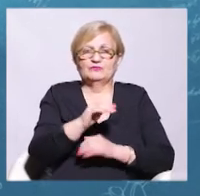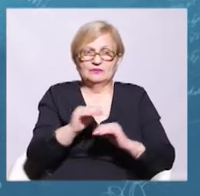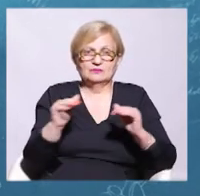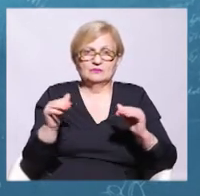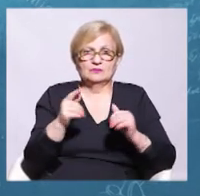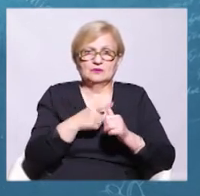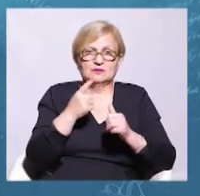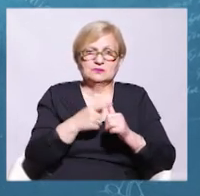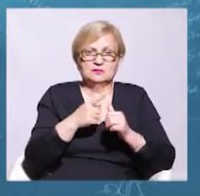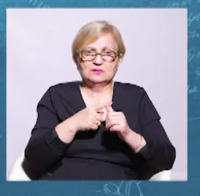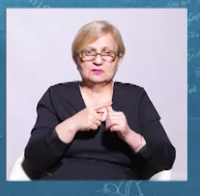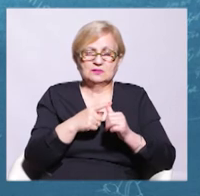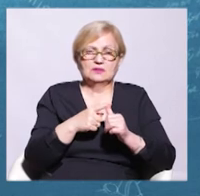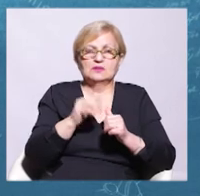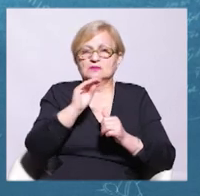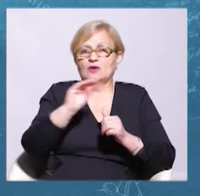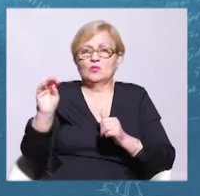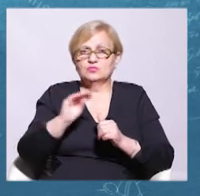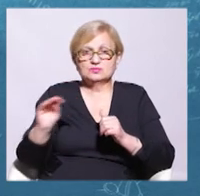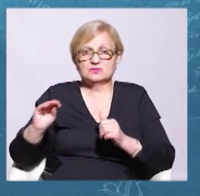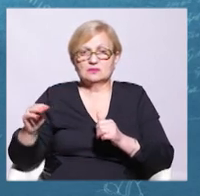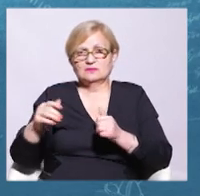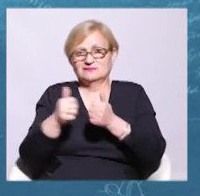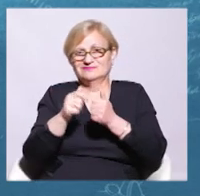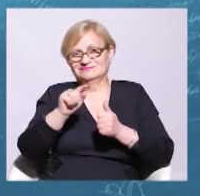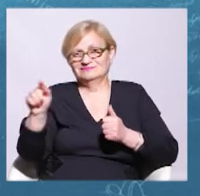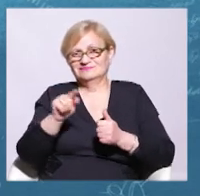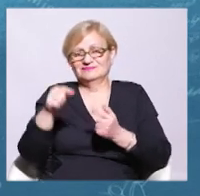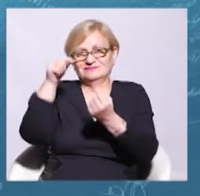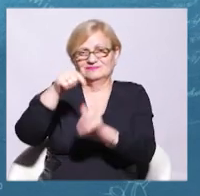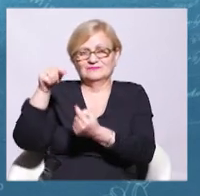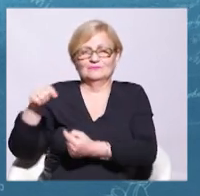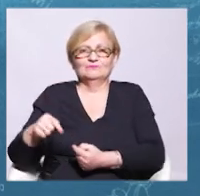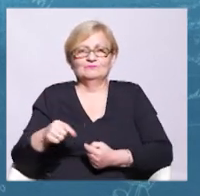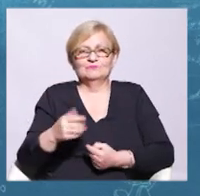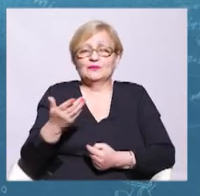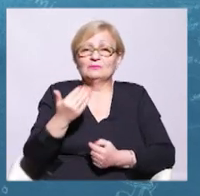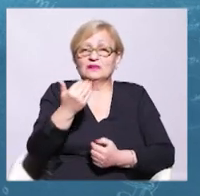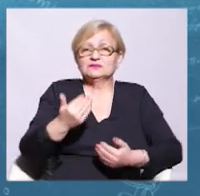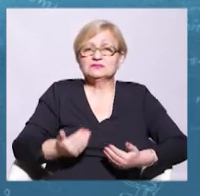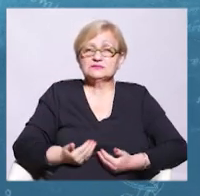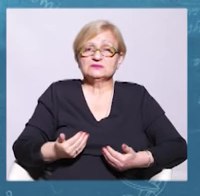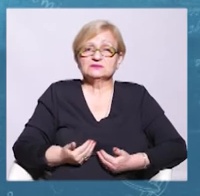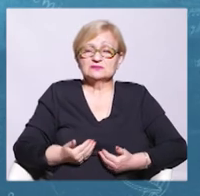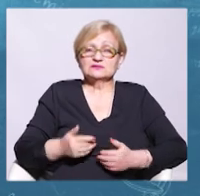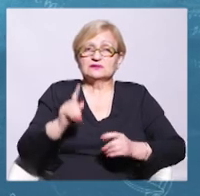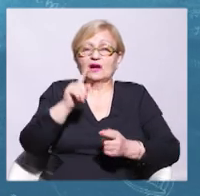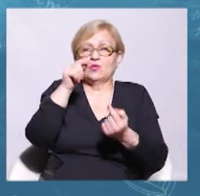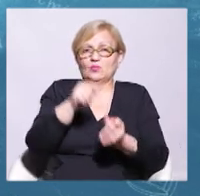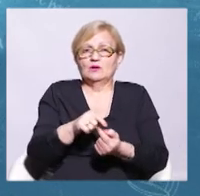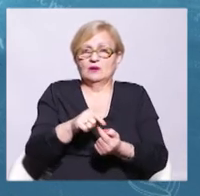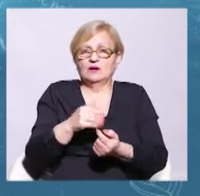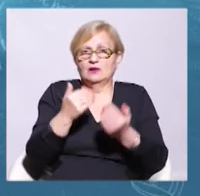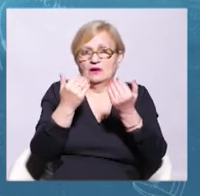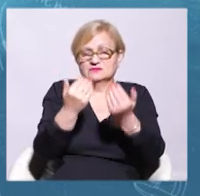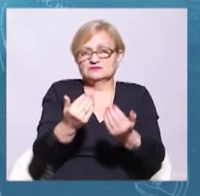მათ სახელებს მიუწერეთ ეპითეტები, რომლებიც მათი ცხოვრების წეს ათვალსაჩინოებს. ეს